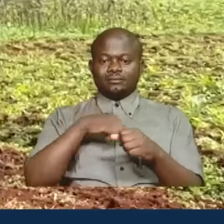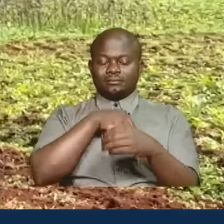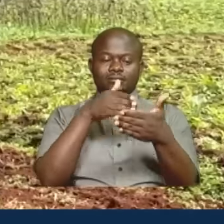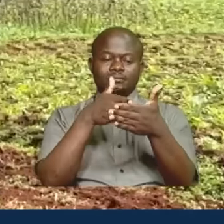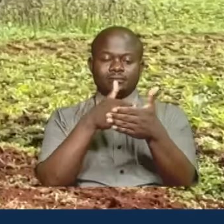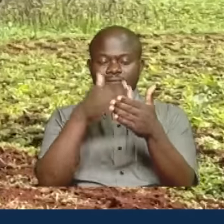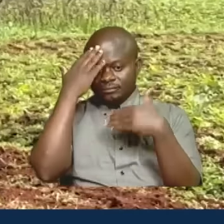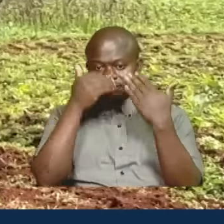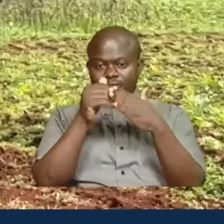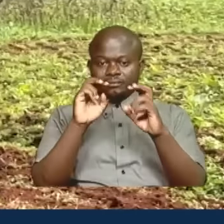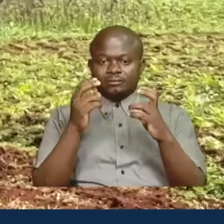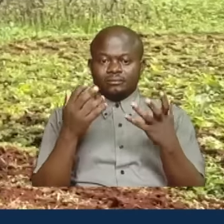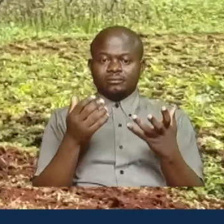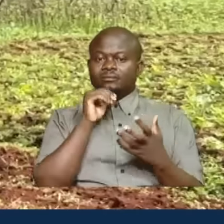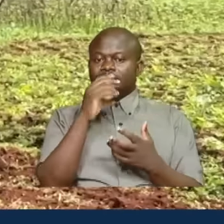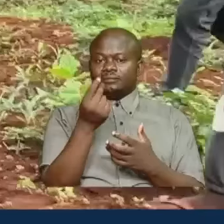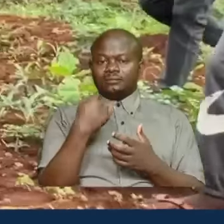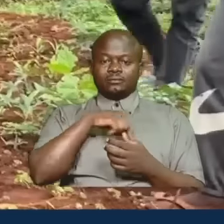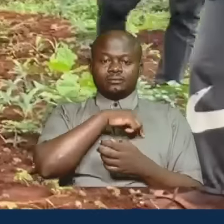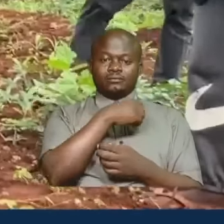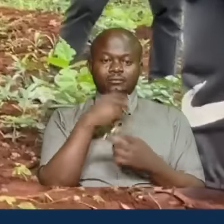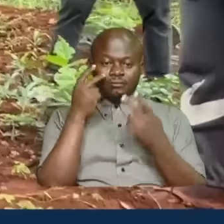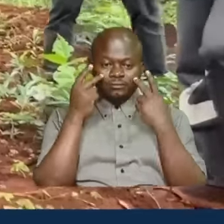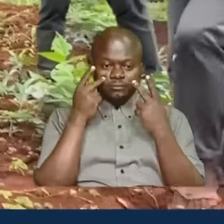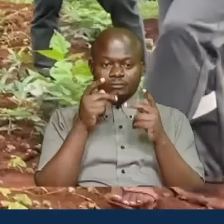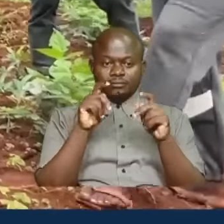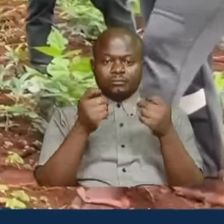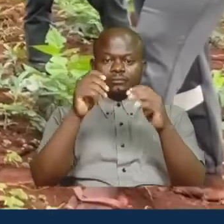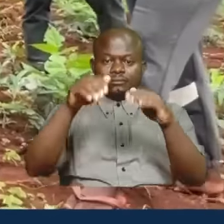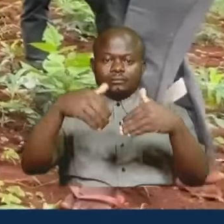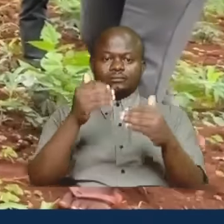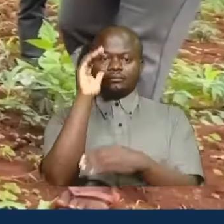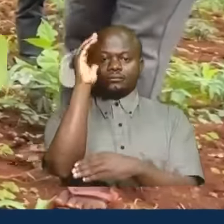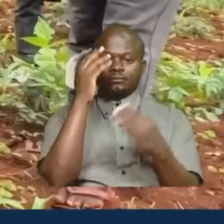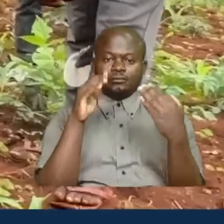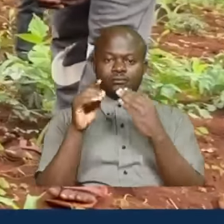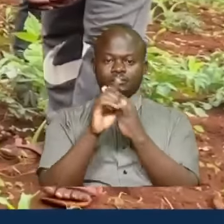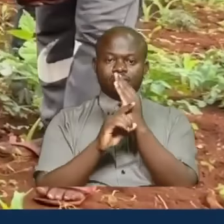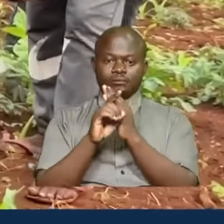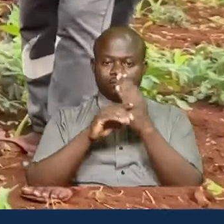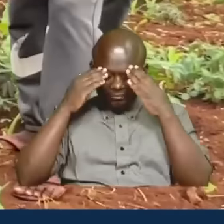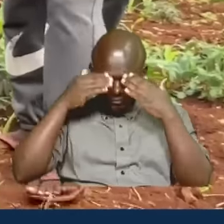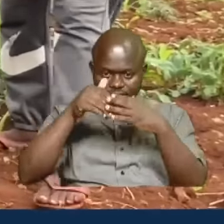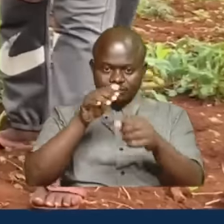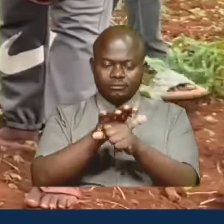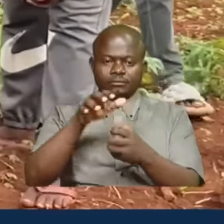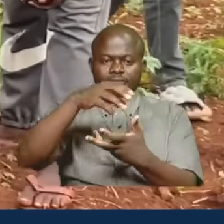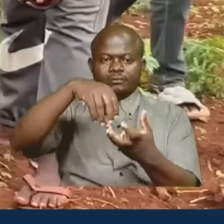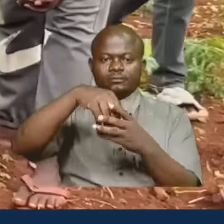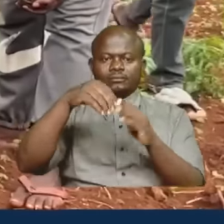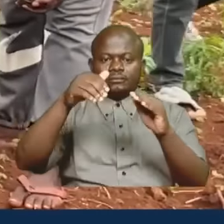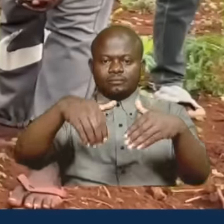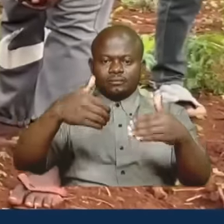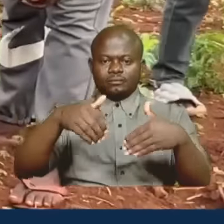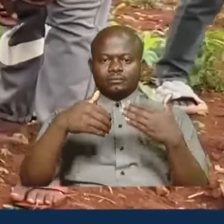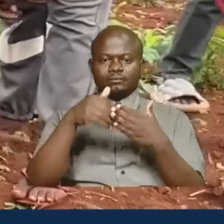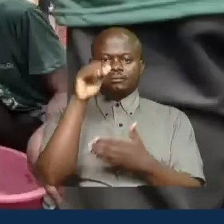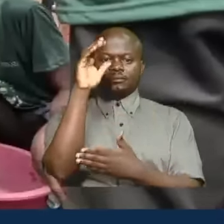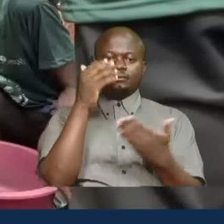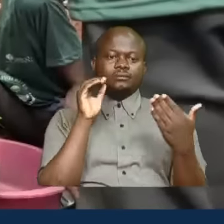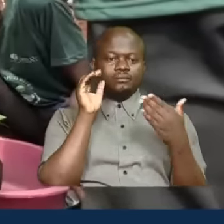kuko nta mafaranga twabonaga. Igihembwe cyo gutera ibiti muri aka karere kiribanda cyane ku bivangwa n'imyaka, ibiti